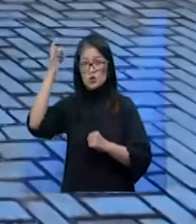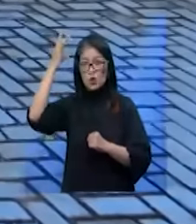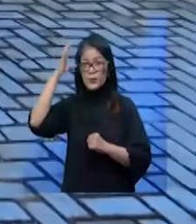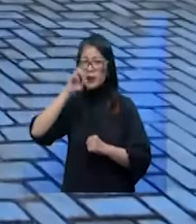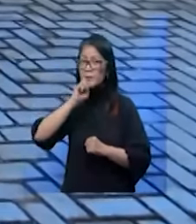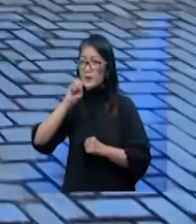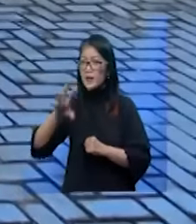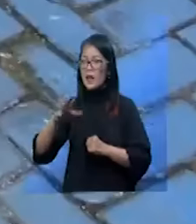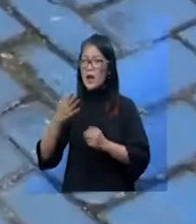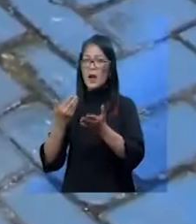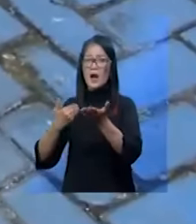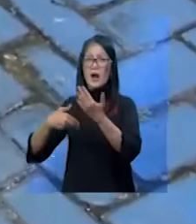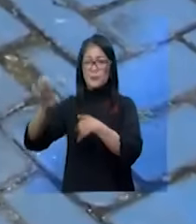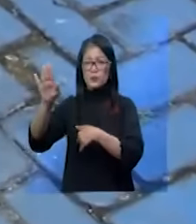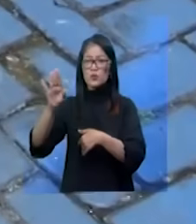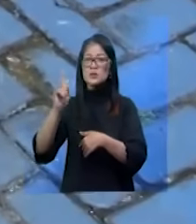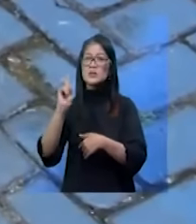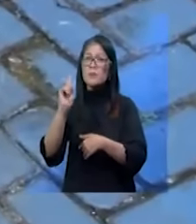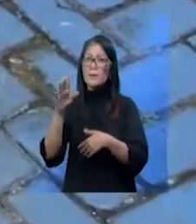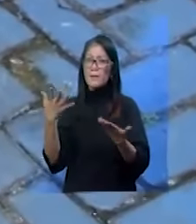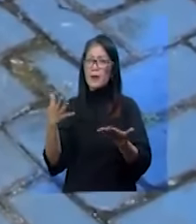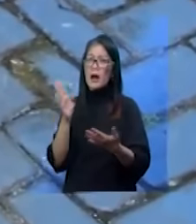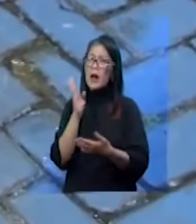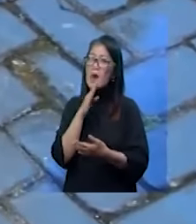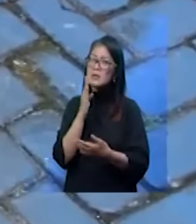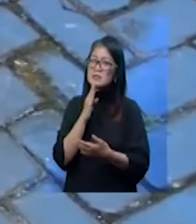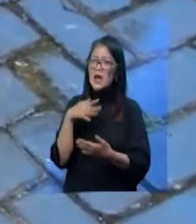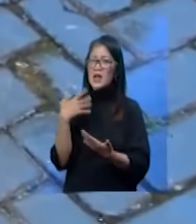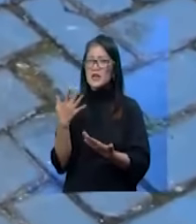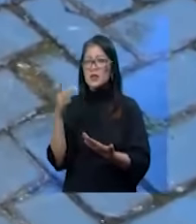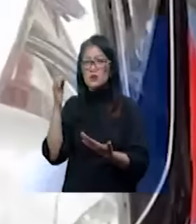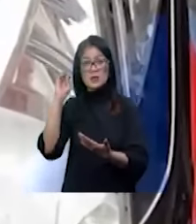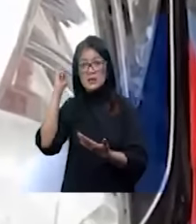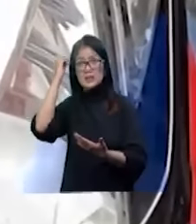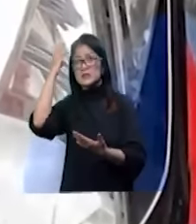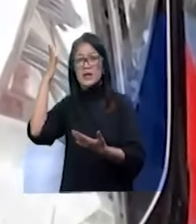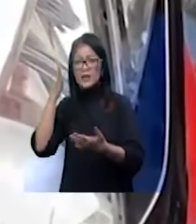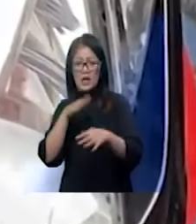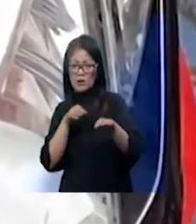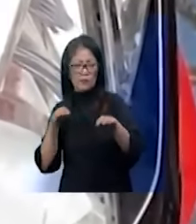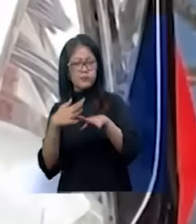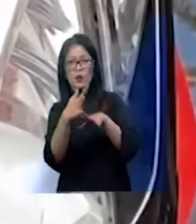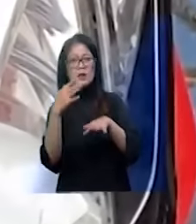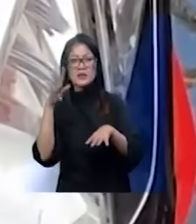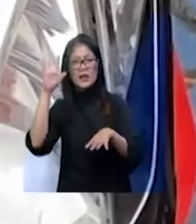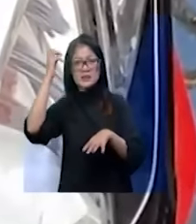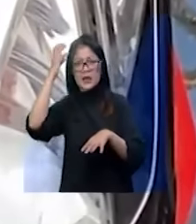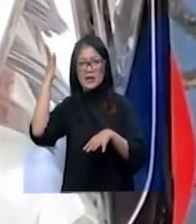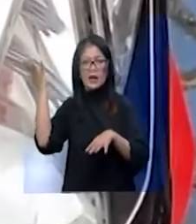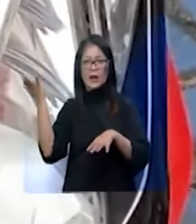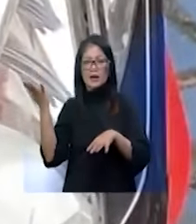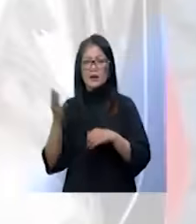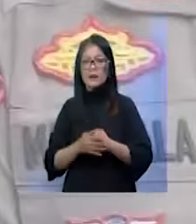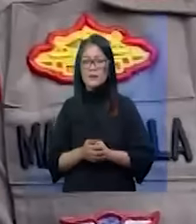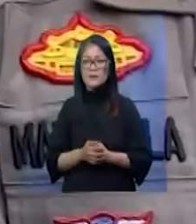kabur meninggalkan lokasi kejadian dengan dalih tidak menyadari telah menabrak seorang pengendara motor.